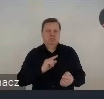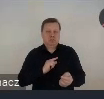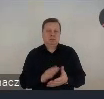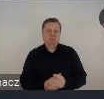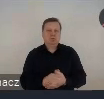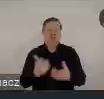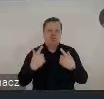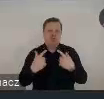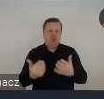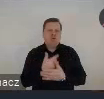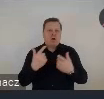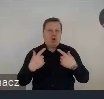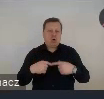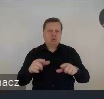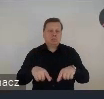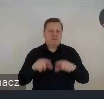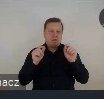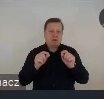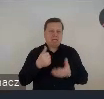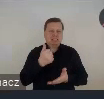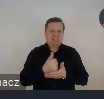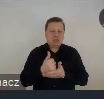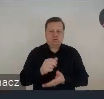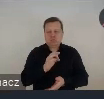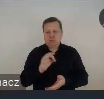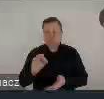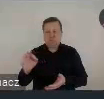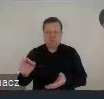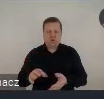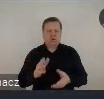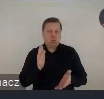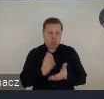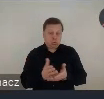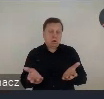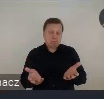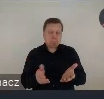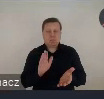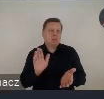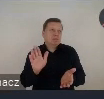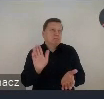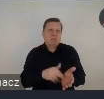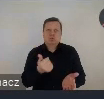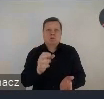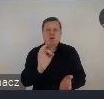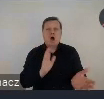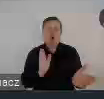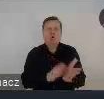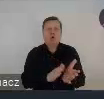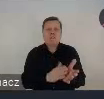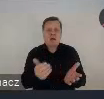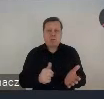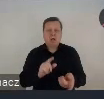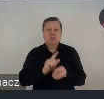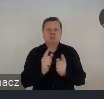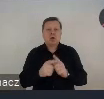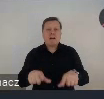nowe osoby zostały wybrane na dane stanowisko, na daną funkcję, czyli na przykład uchwała spotkania wyborczego